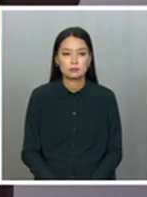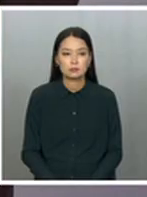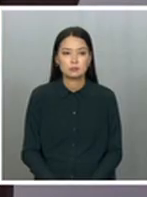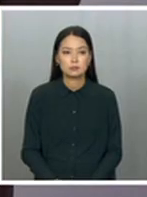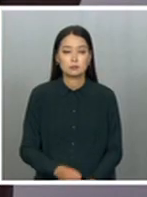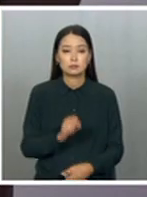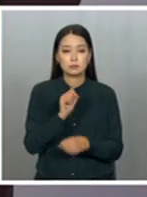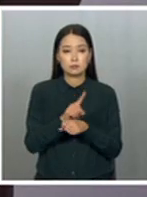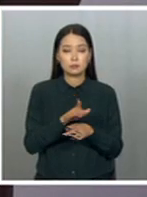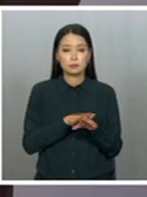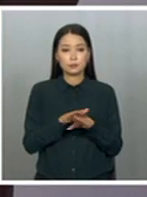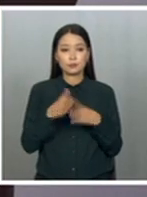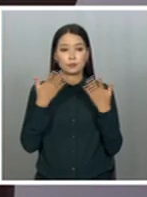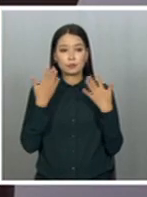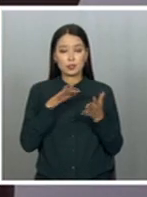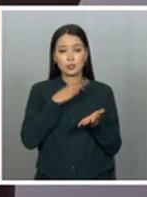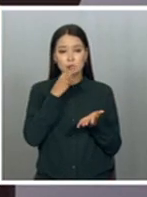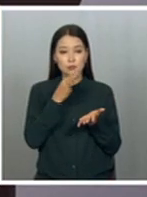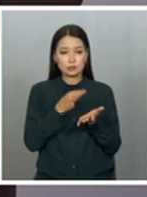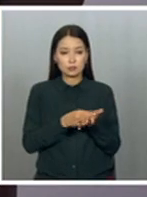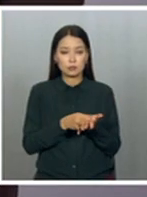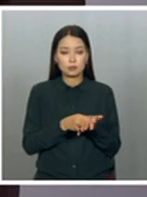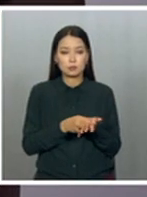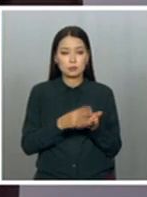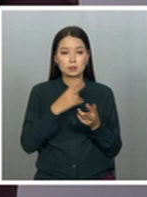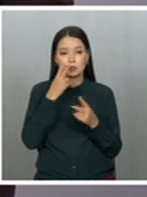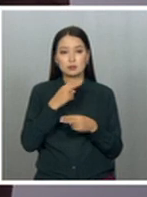Тапсырманы орындап болсақ, жауап нұсқасына назар